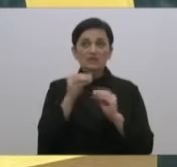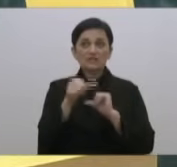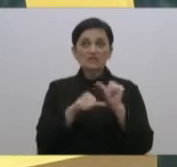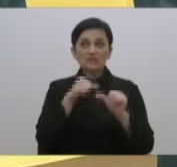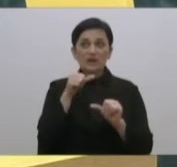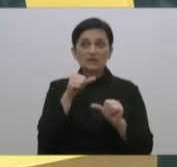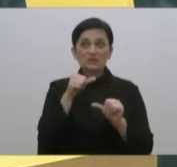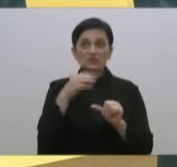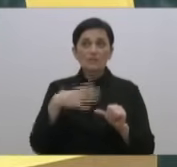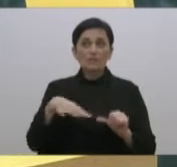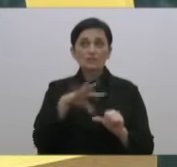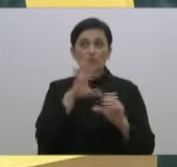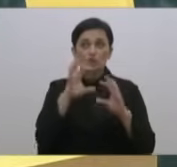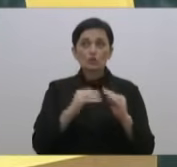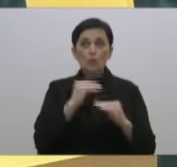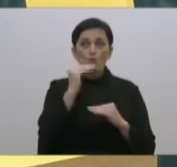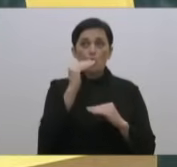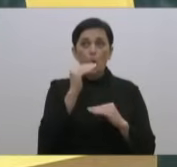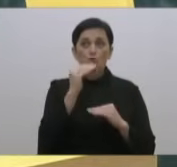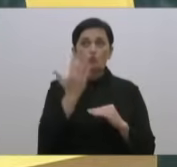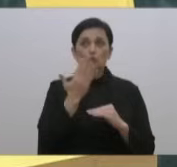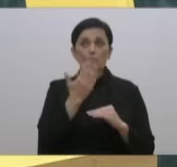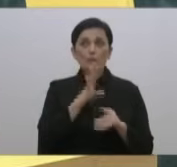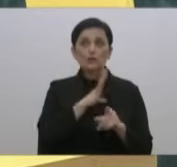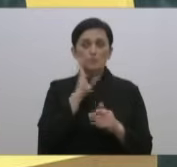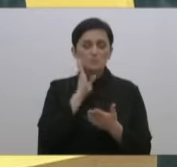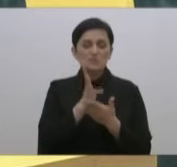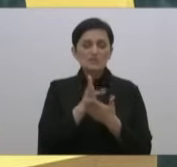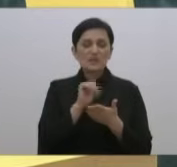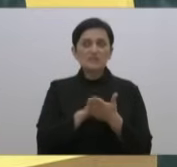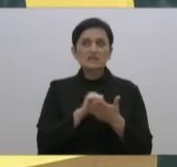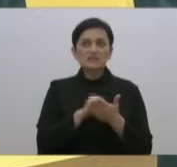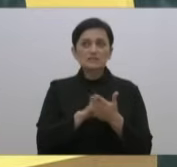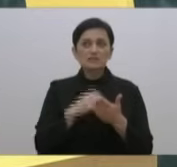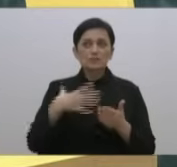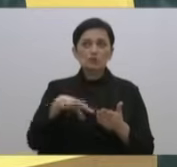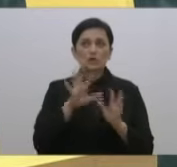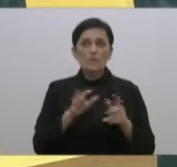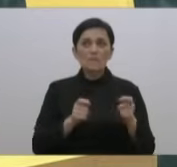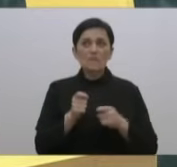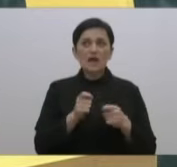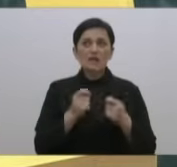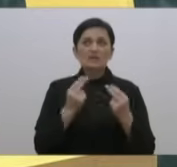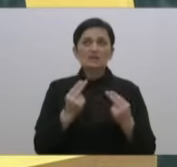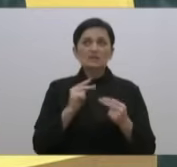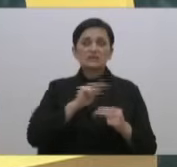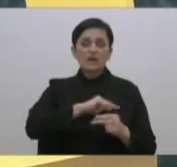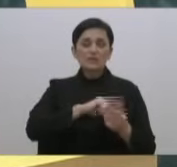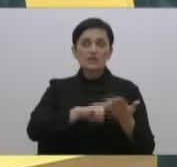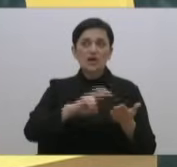წელს საქართველოს კონსტიტუციიდან, რომელიც იყო პირდაპირი საფუძველი საქართველოს პრეზიდენტის თანამდებობიდან